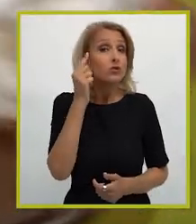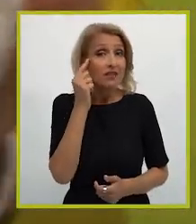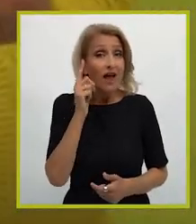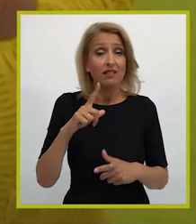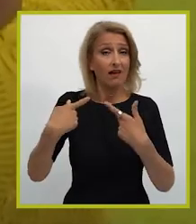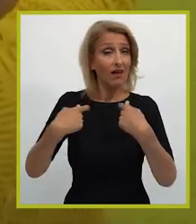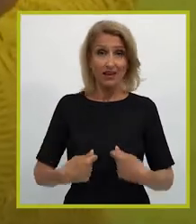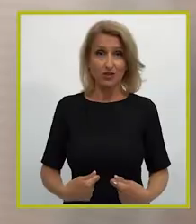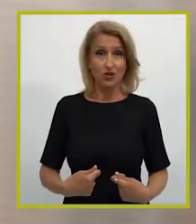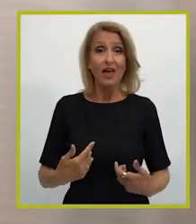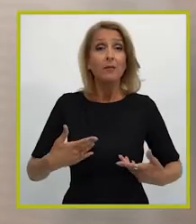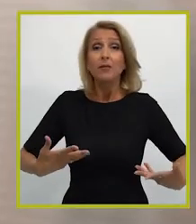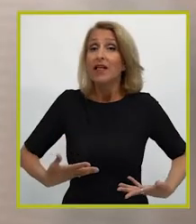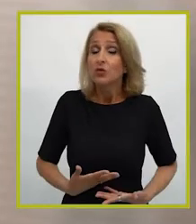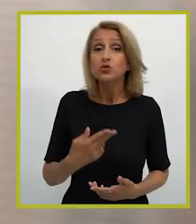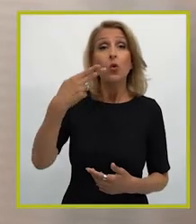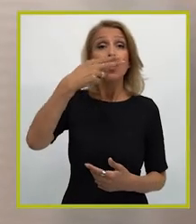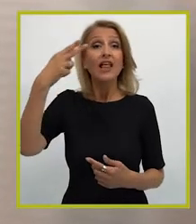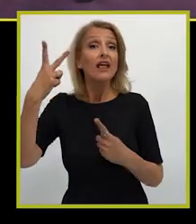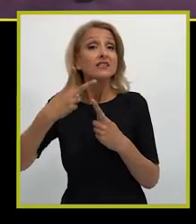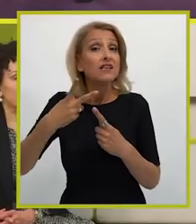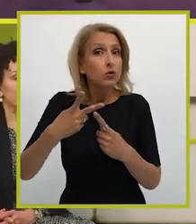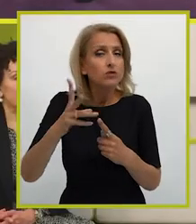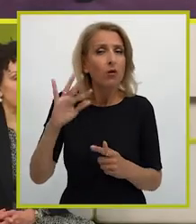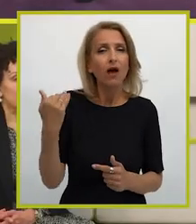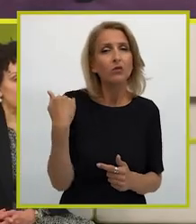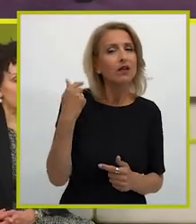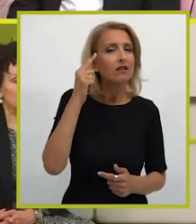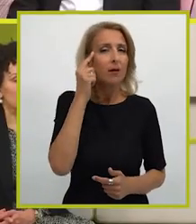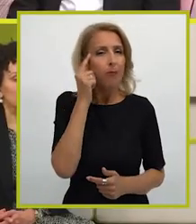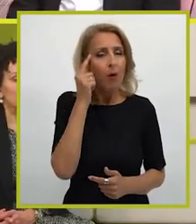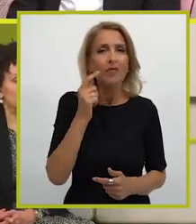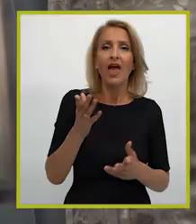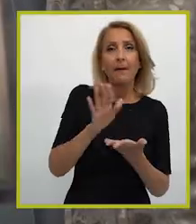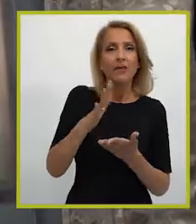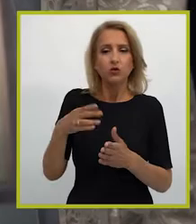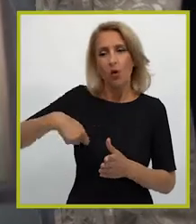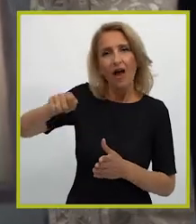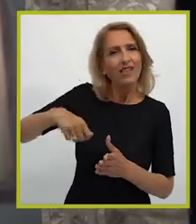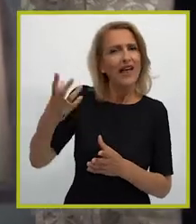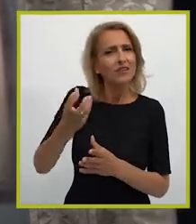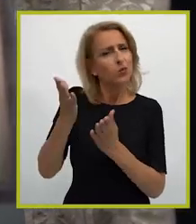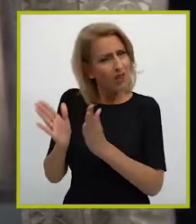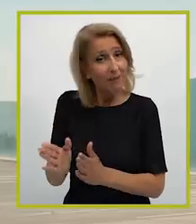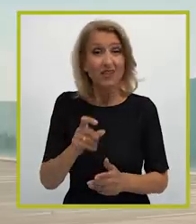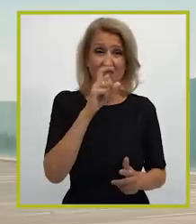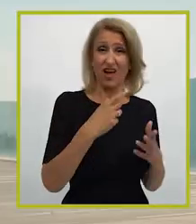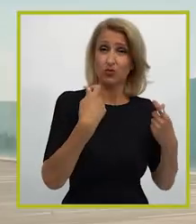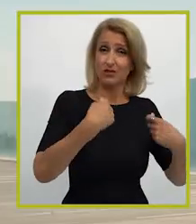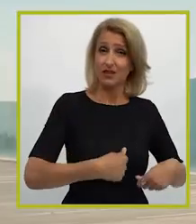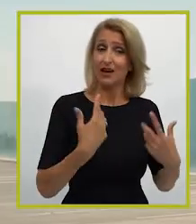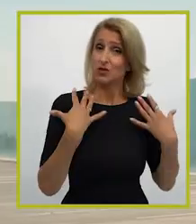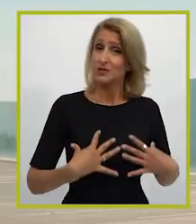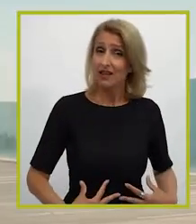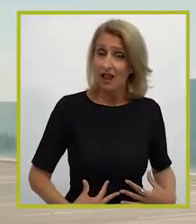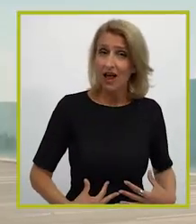Здравето иска знания и грижа. Нуждаем се от институция, която да ни напомни, че между каденето с тамян е добре да се грижим за